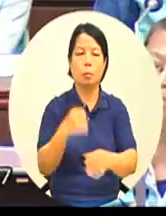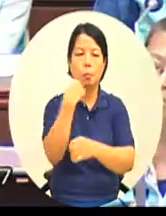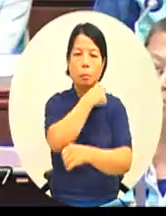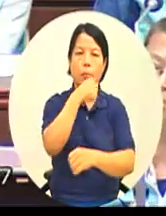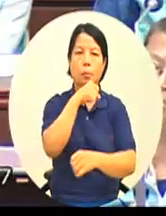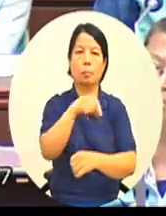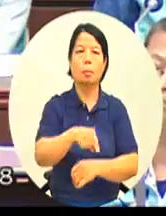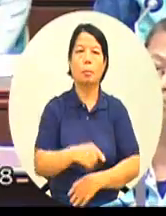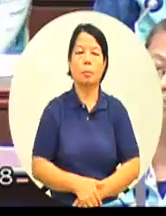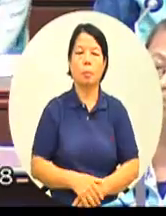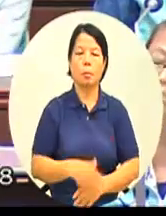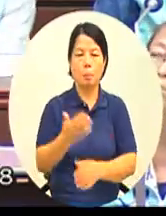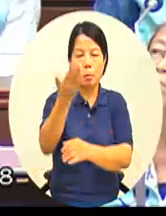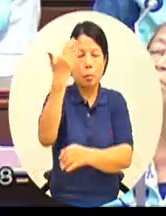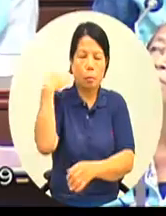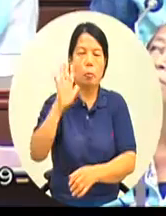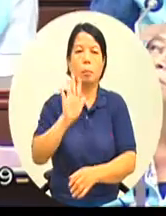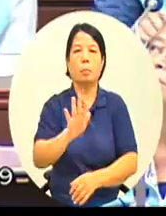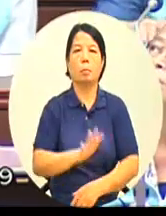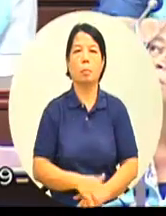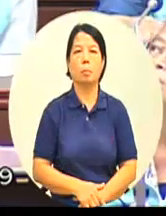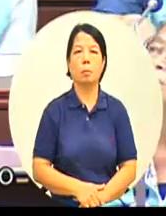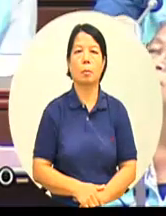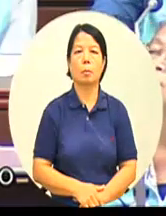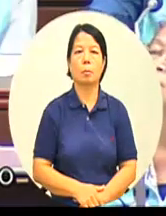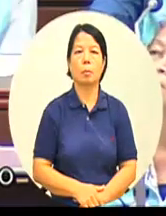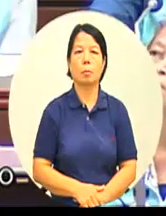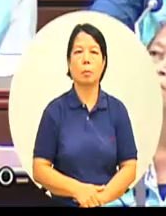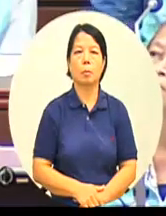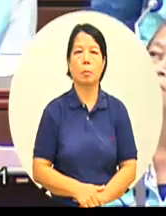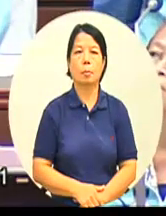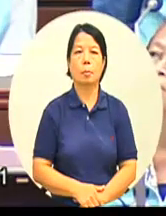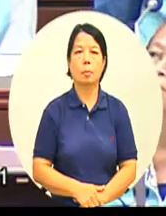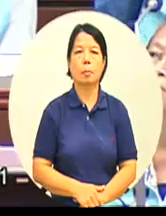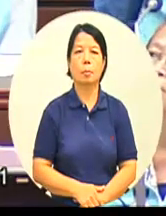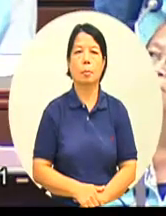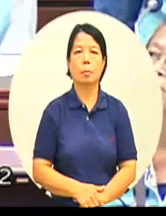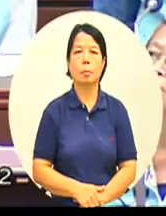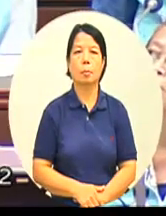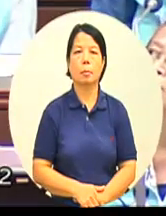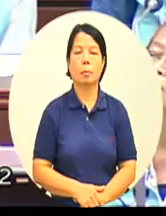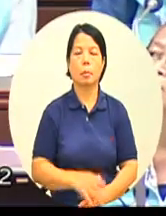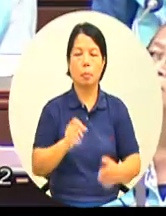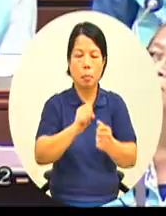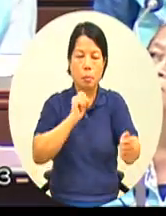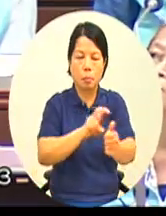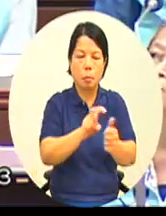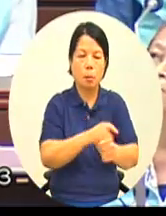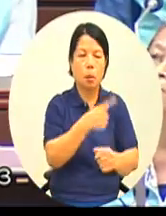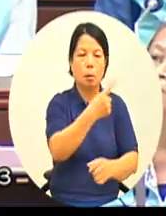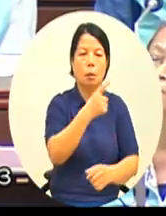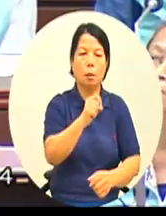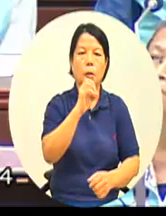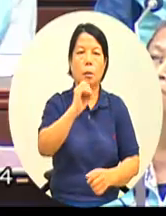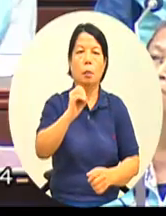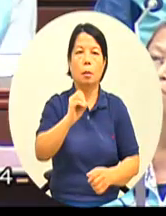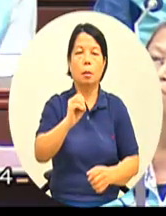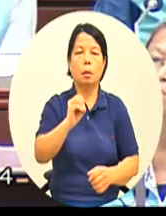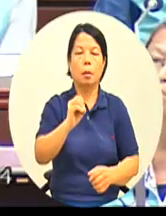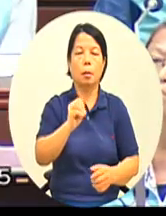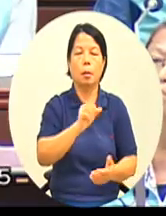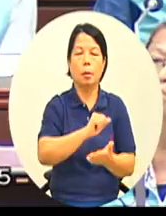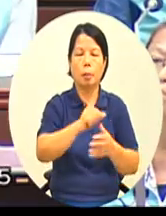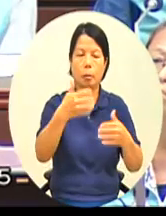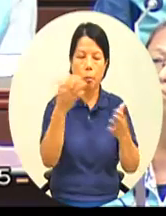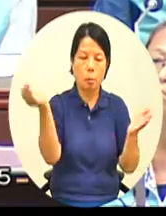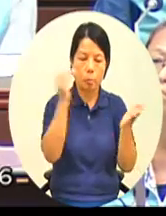经之前就有哈，但是这长照 1.0 版的这个这么多年施行下